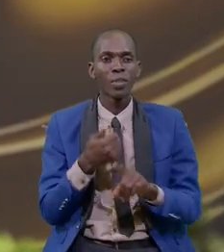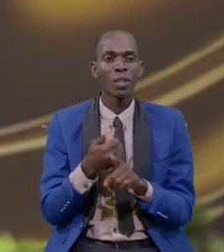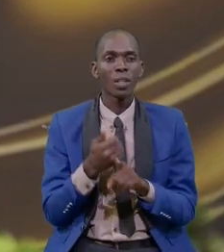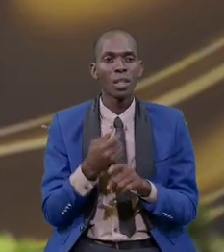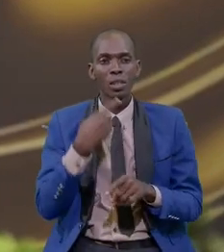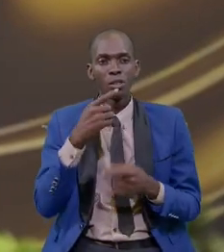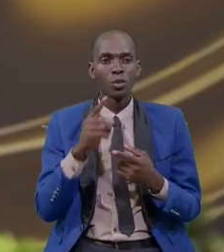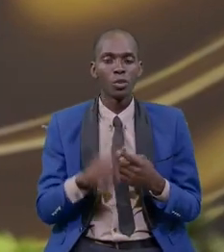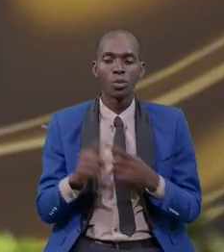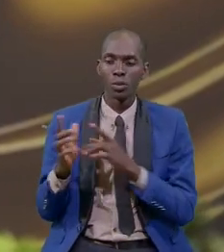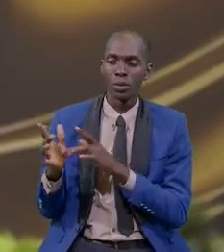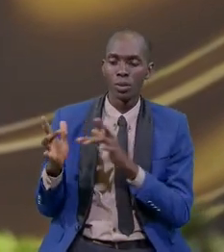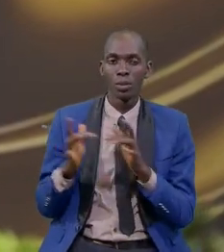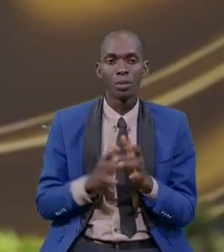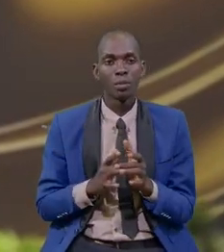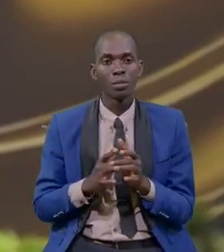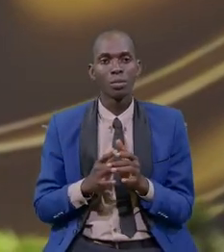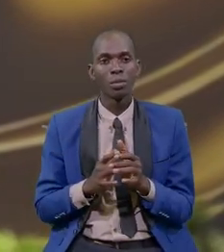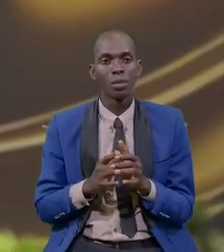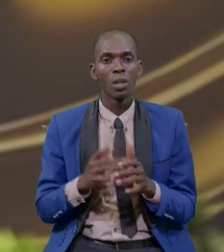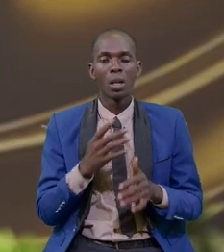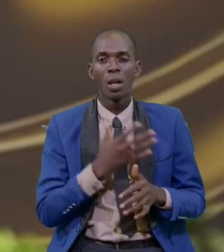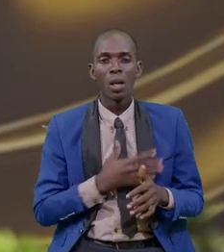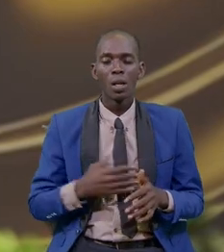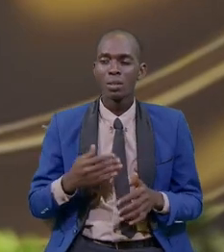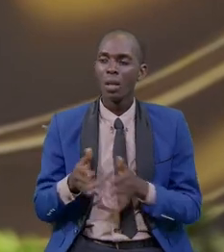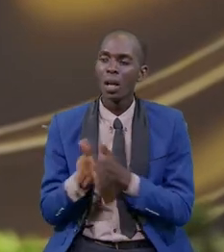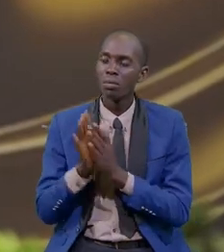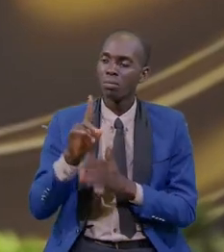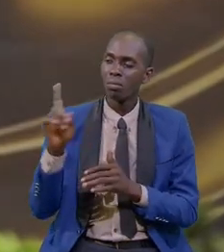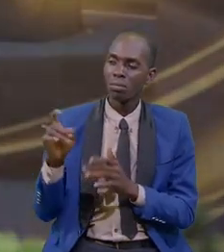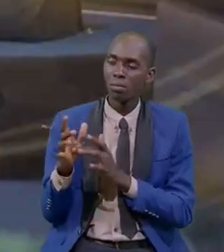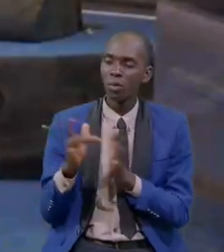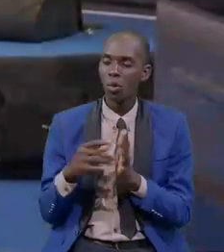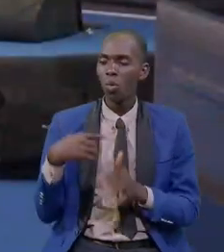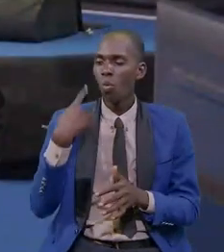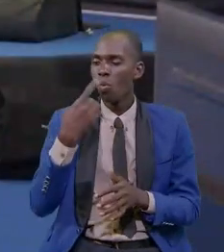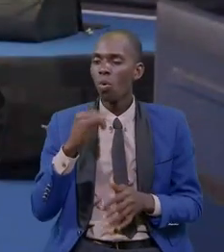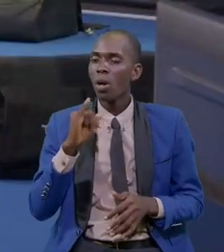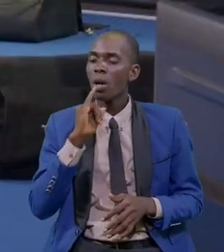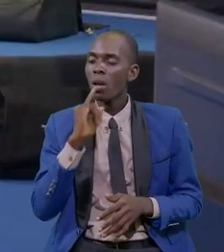à Jésus, hey, qui est mon prochain?